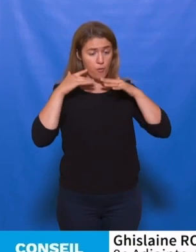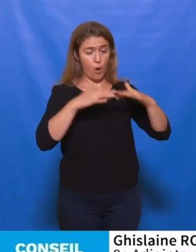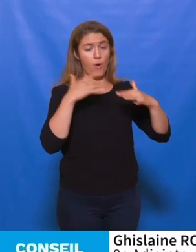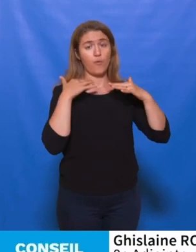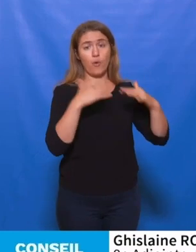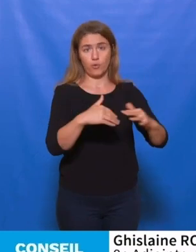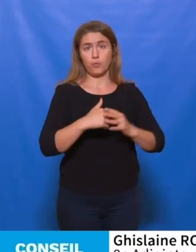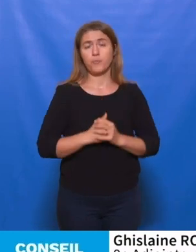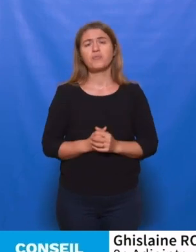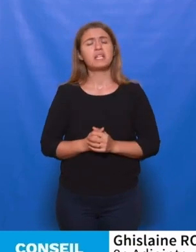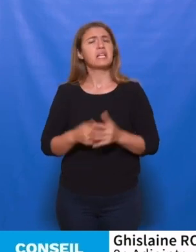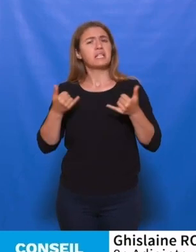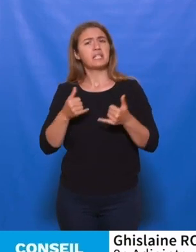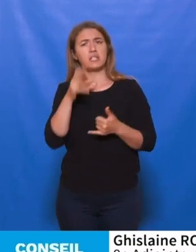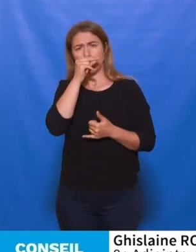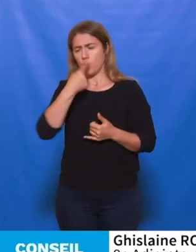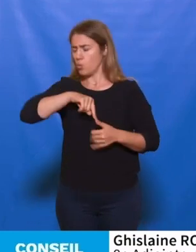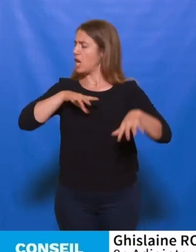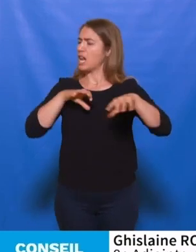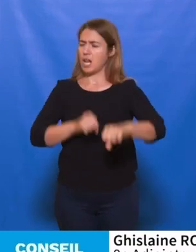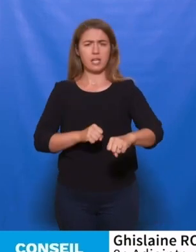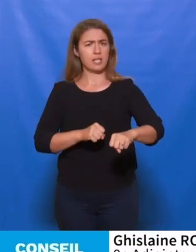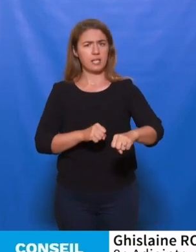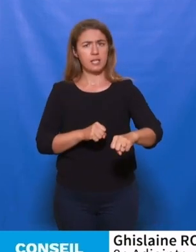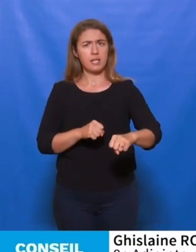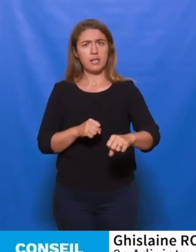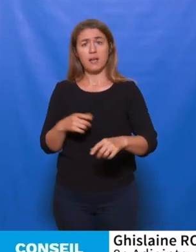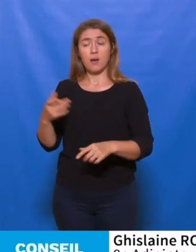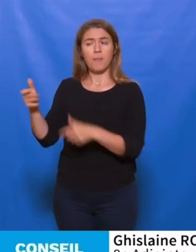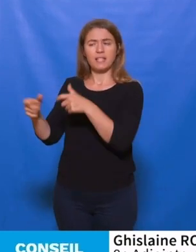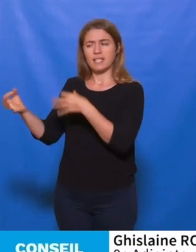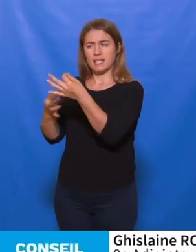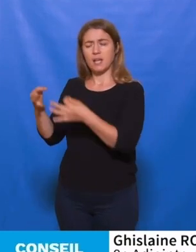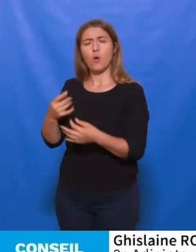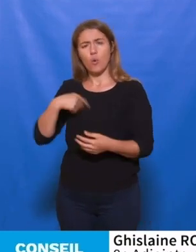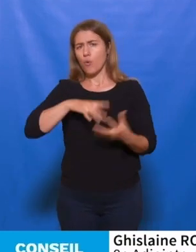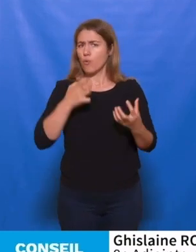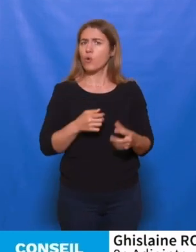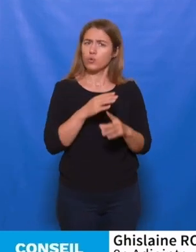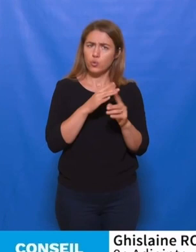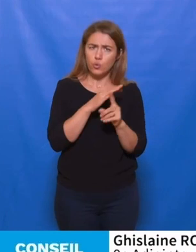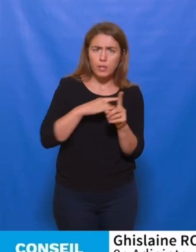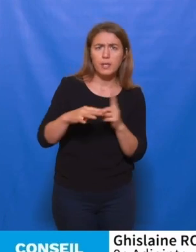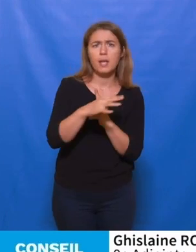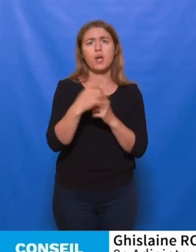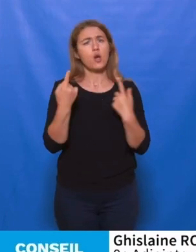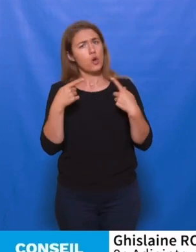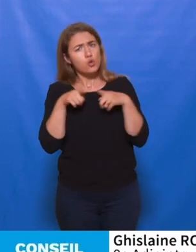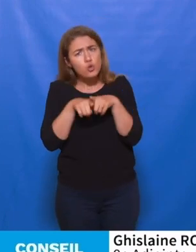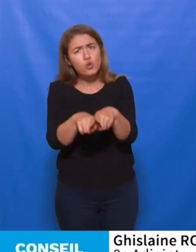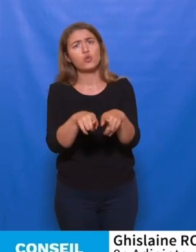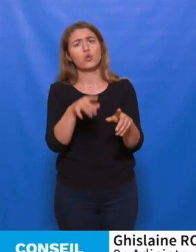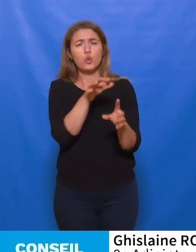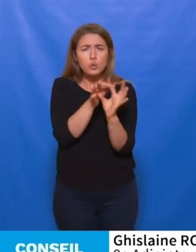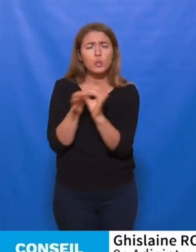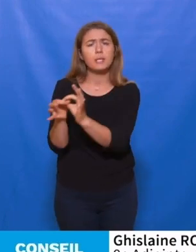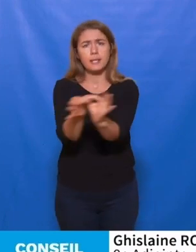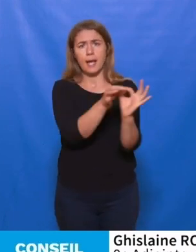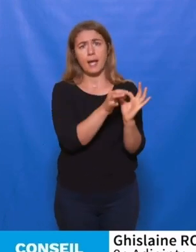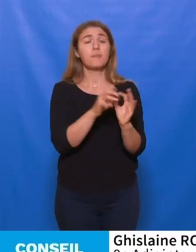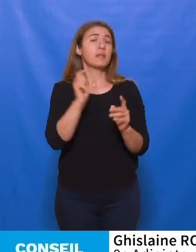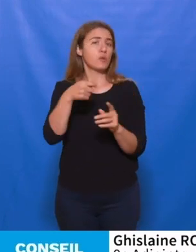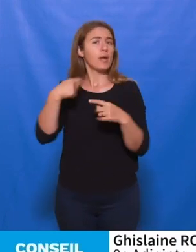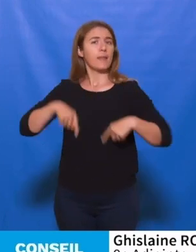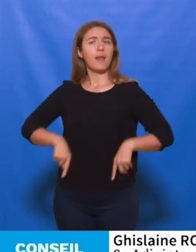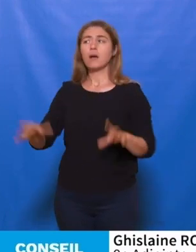plusieurs collègues l'ont souligné. Nous redoublons d'efforts pour une société plus juste, plus solidaire, parfois en collaboration avec l'État, comme